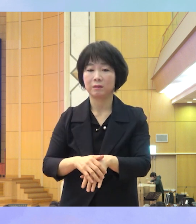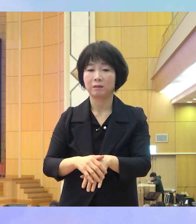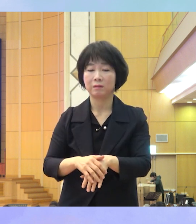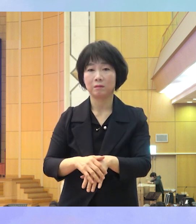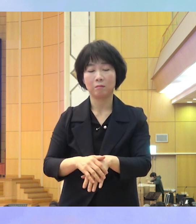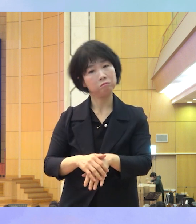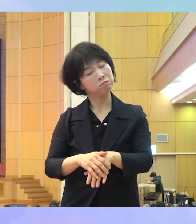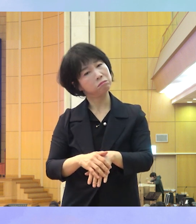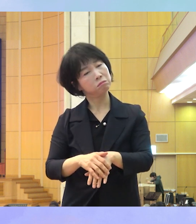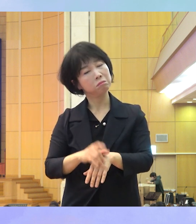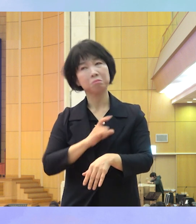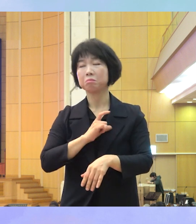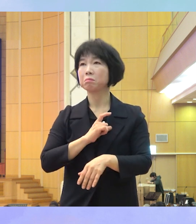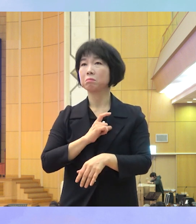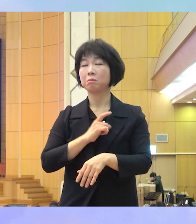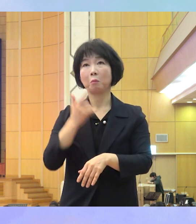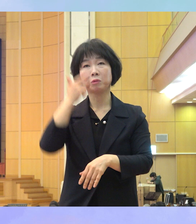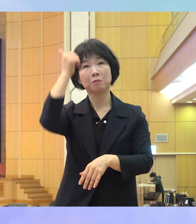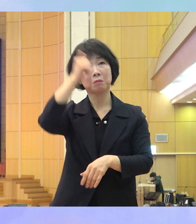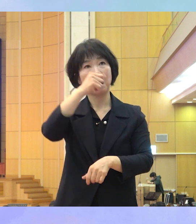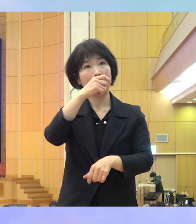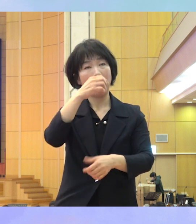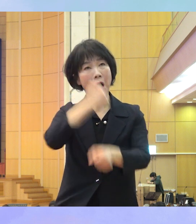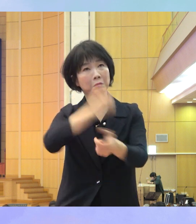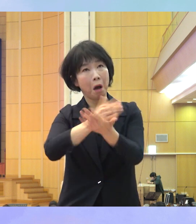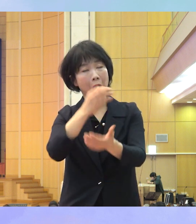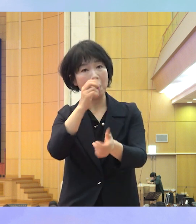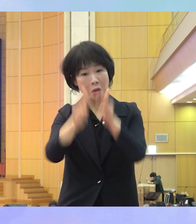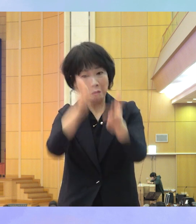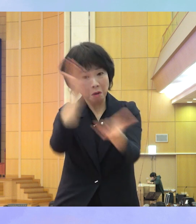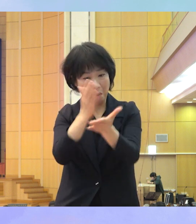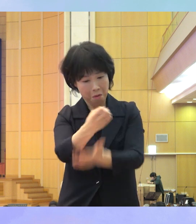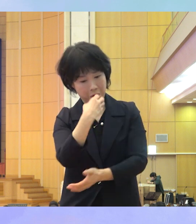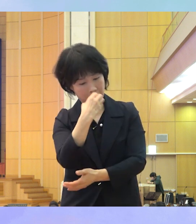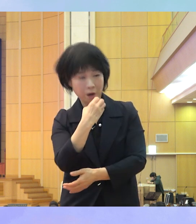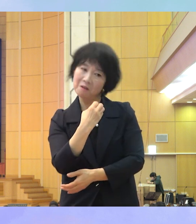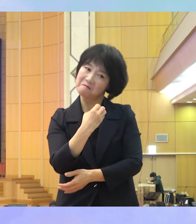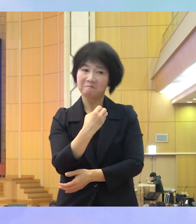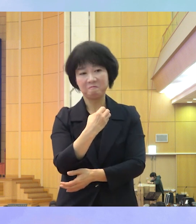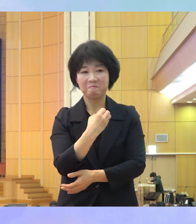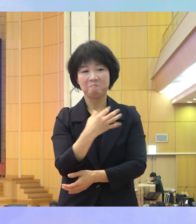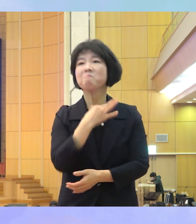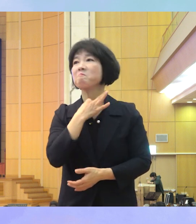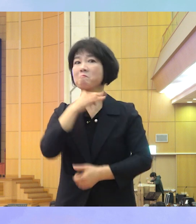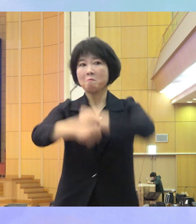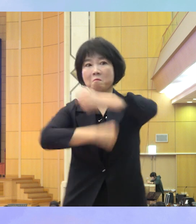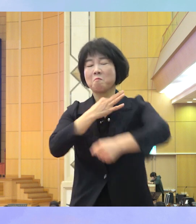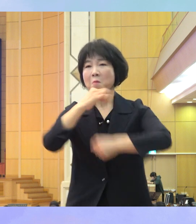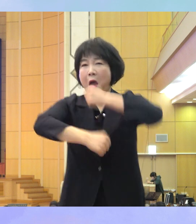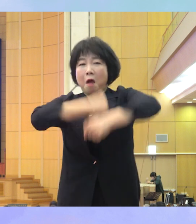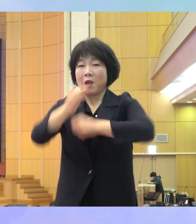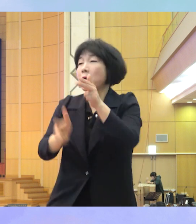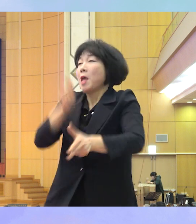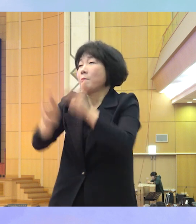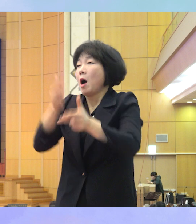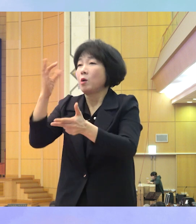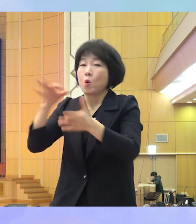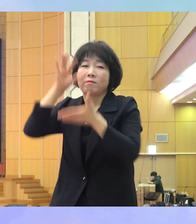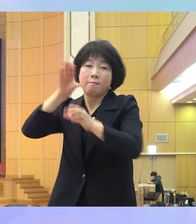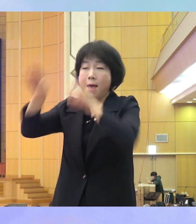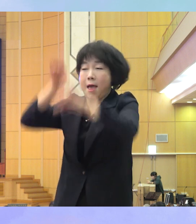상담을 해놓고 간 다음에 그냥 사업을 했어. 그 결과가 어떻게 됐을까? 쫄딱